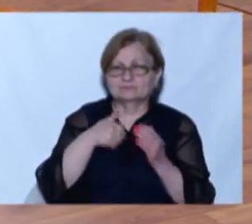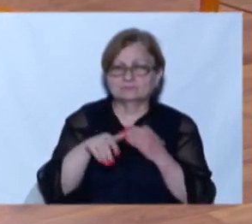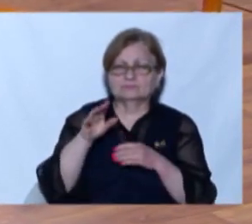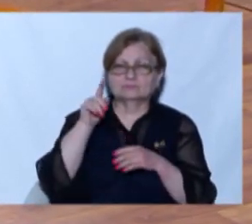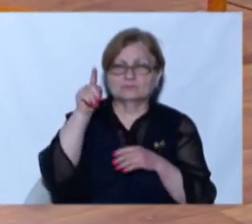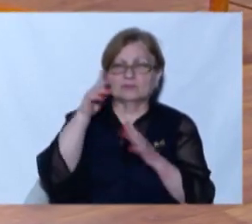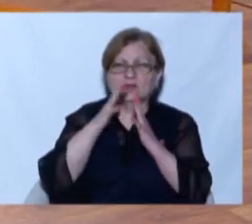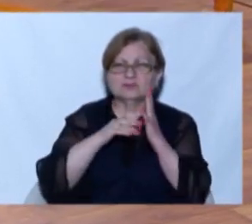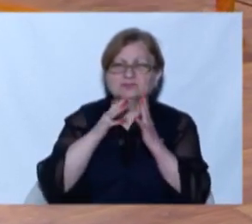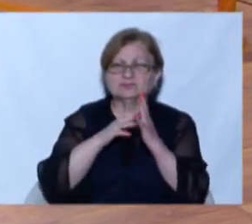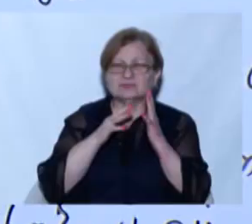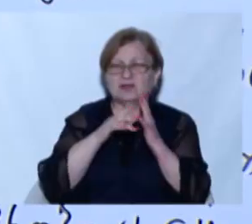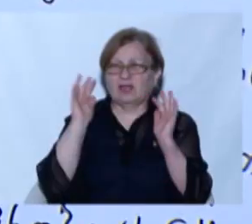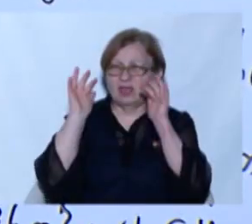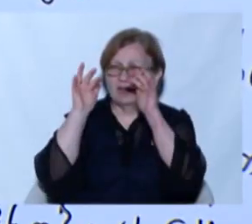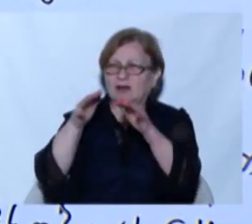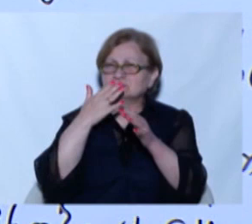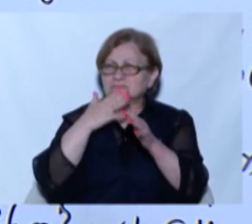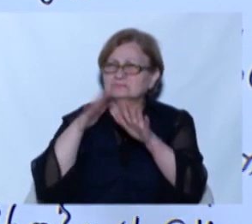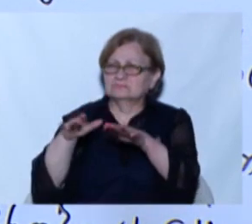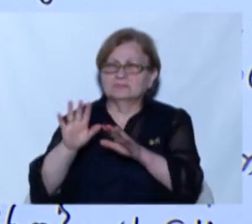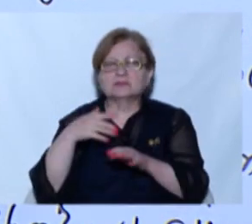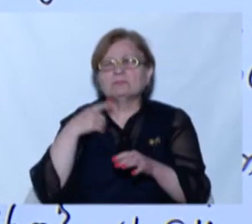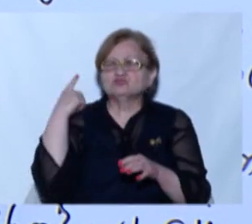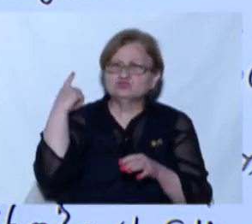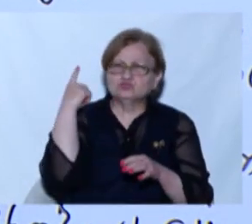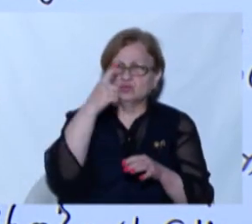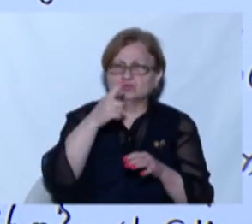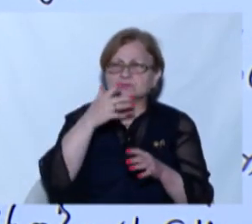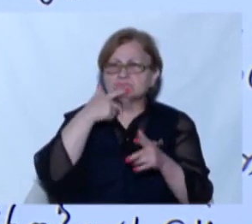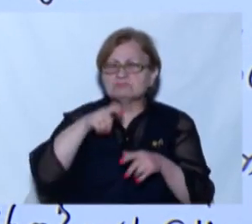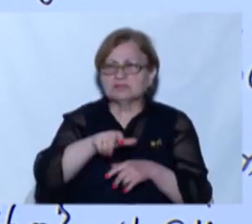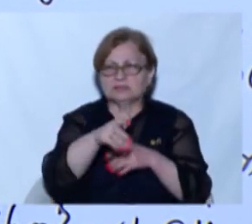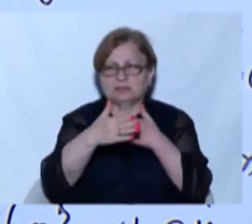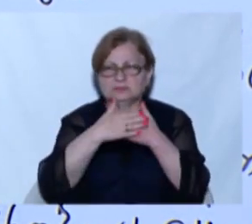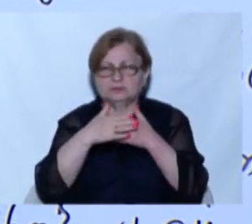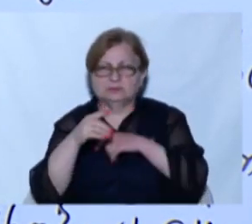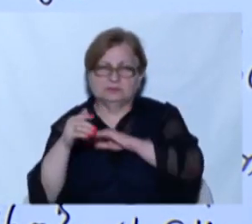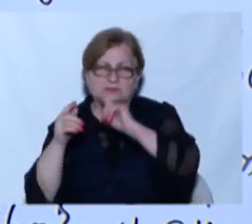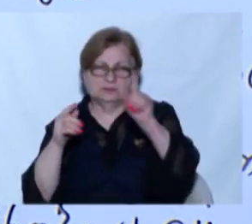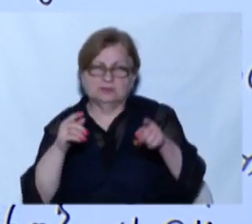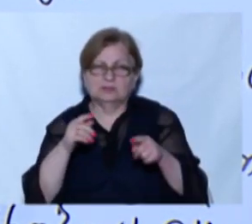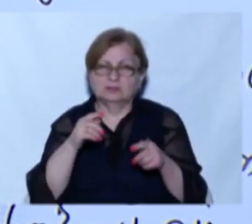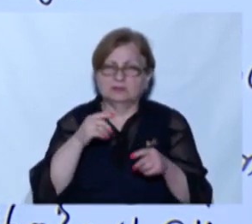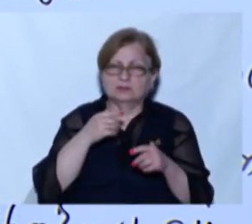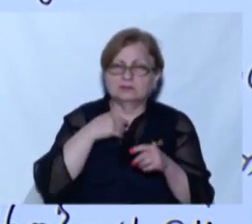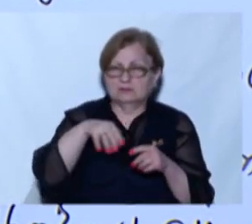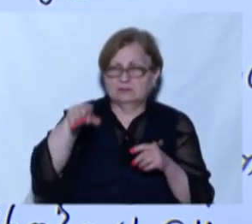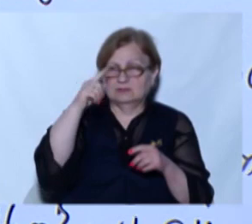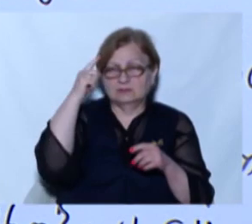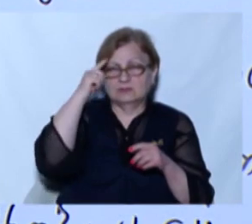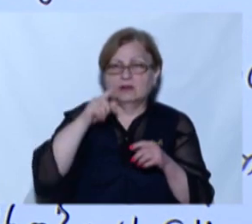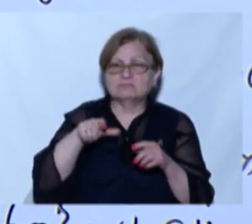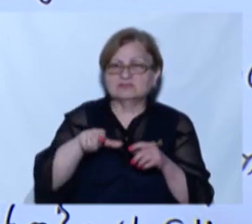კი არა სოფლის გოგობიჭობა და ქალები რო დადიან, შორს, მდინარის გაღმა. ლეკია ჭალაში, ხო სულ გონია